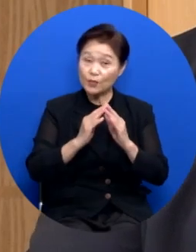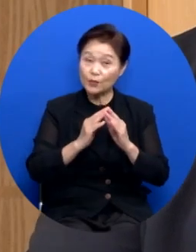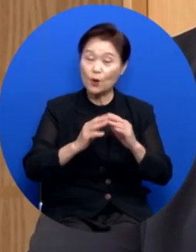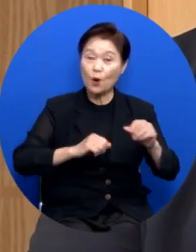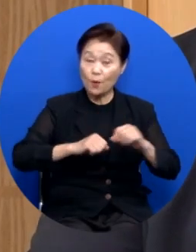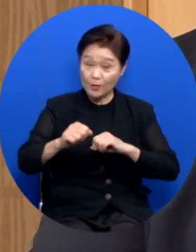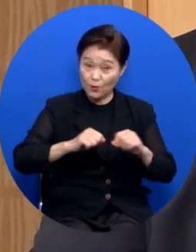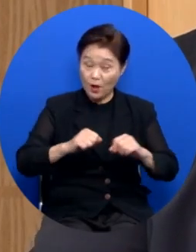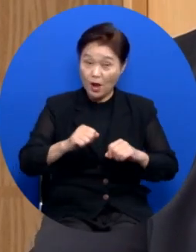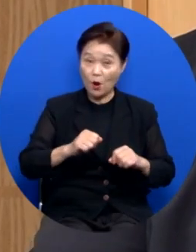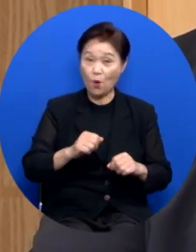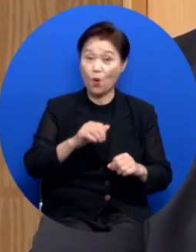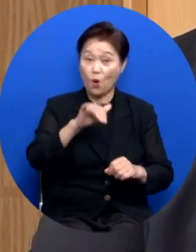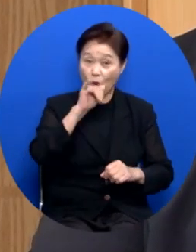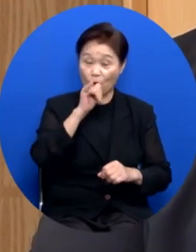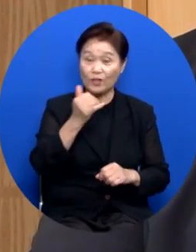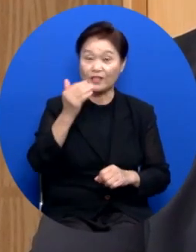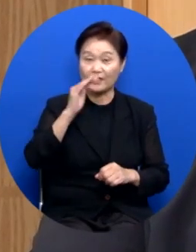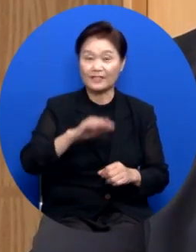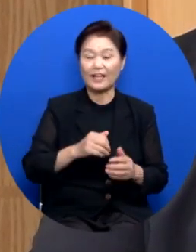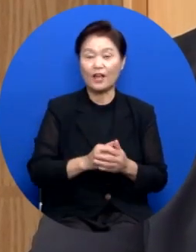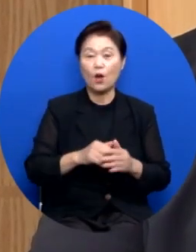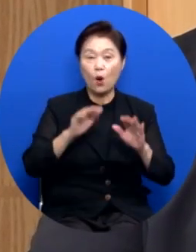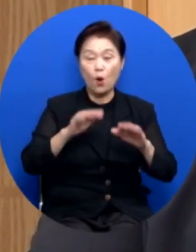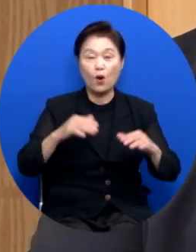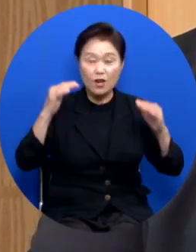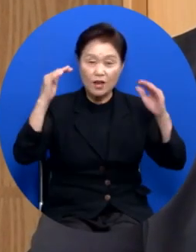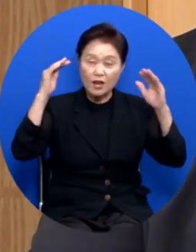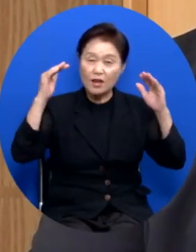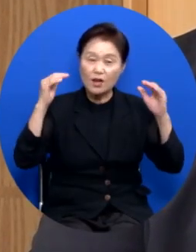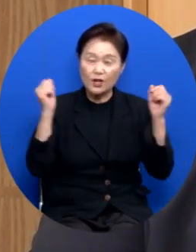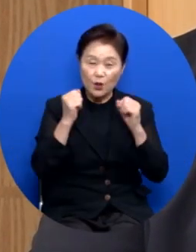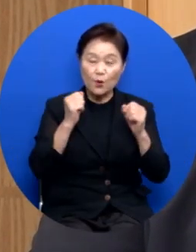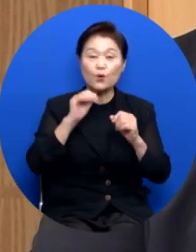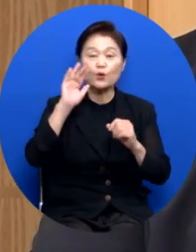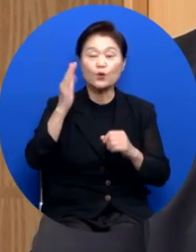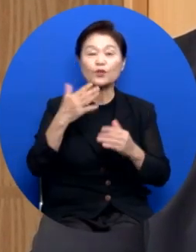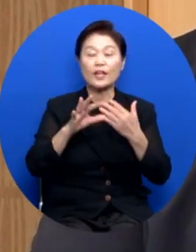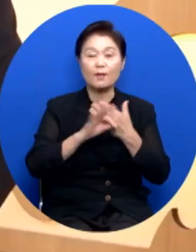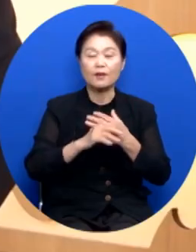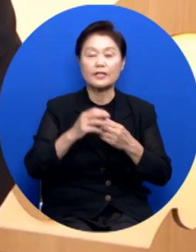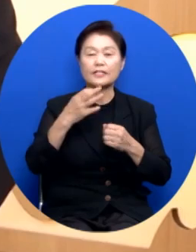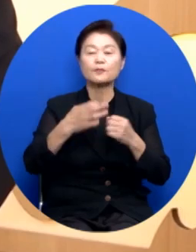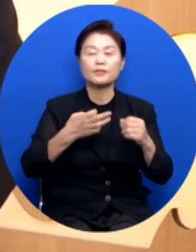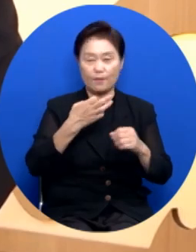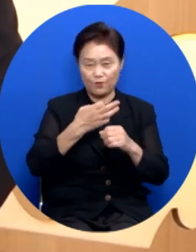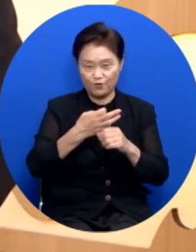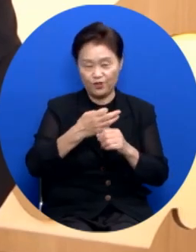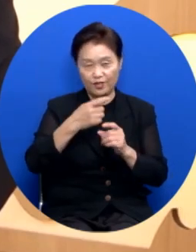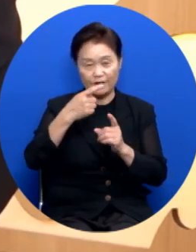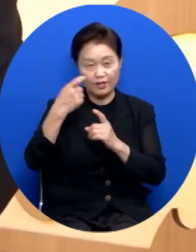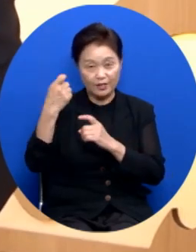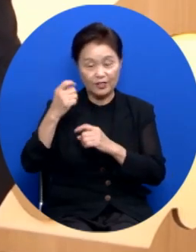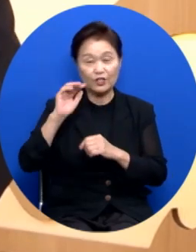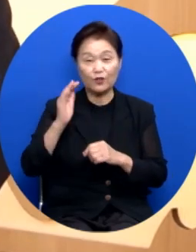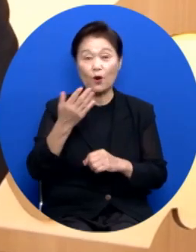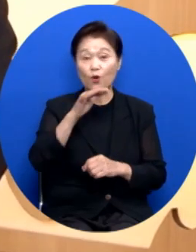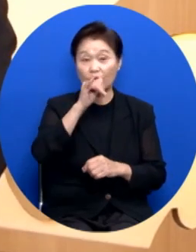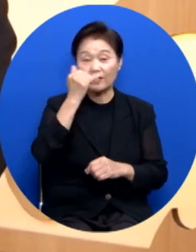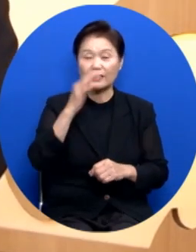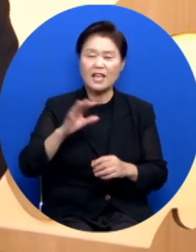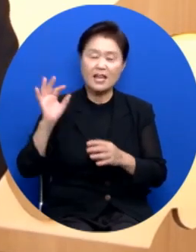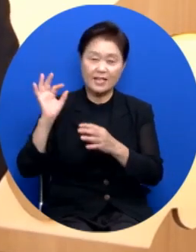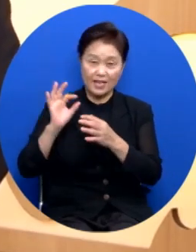12년이 넘게 지금 이제 돌아오는 이제 겨울이 되면 13 주년이 되는데요 이렇게 계속적으로